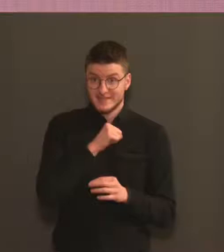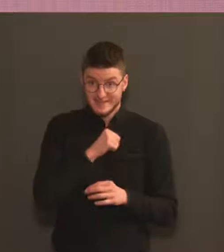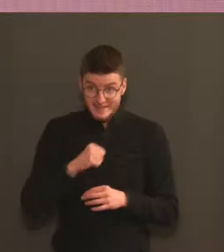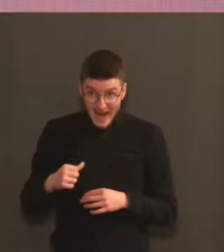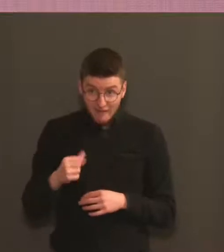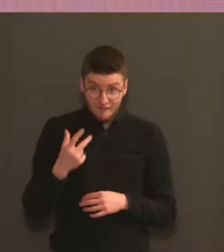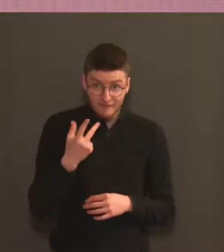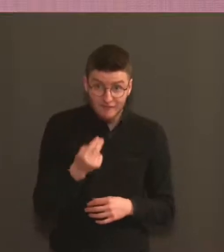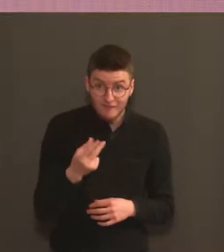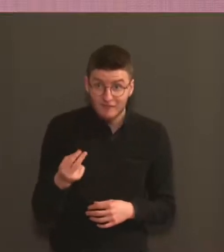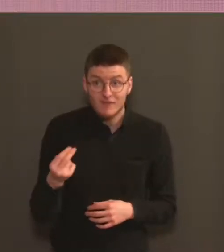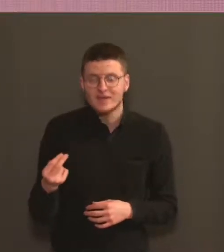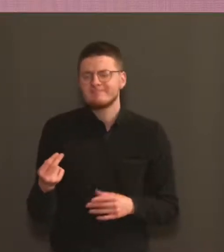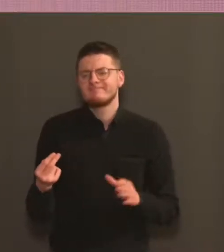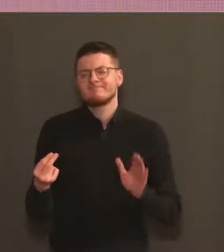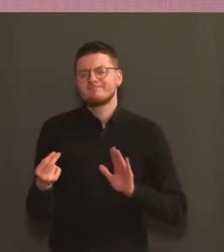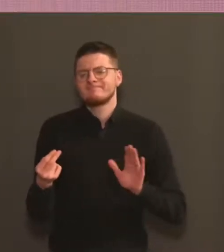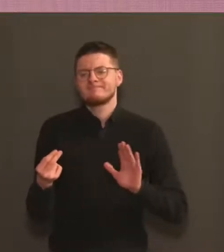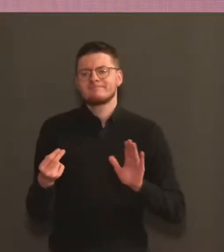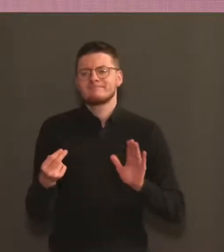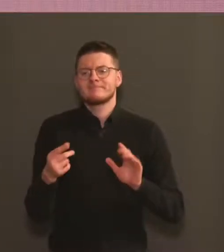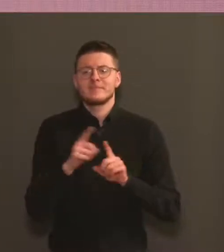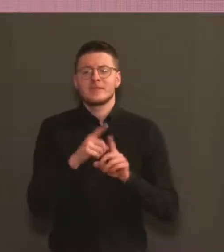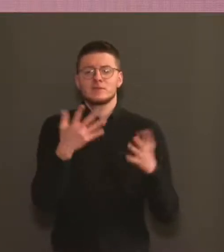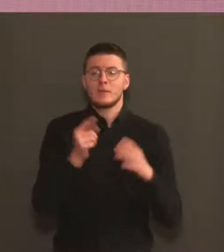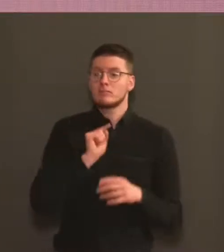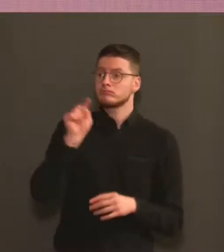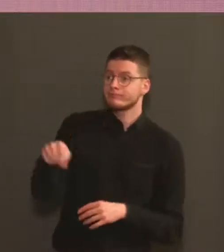een consultatie te laten vaccineren.